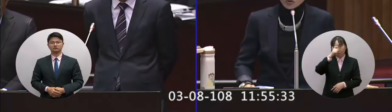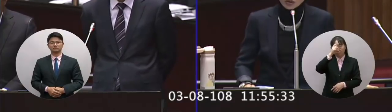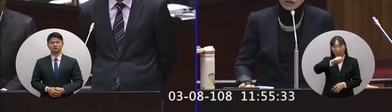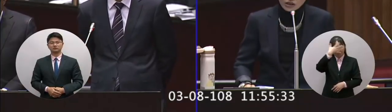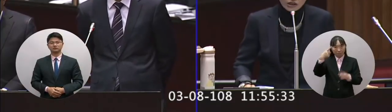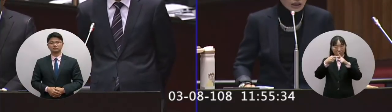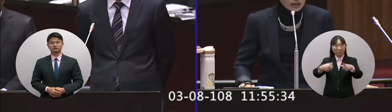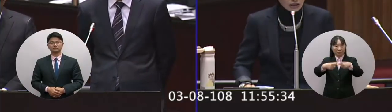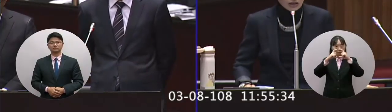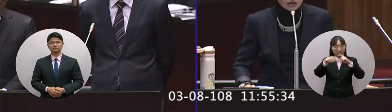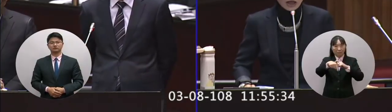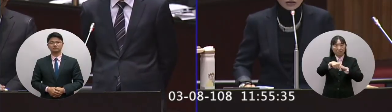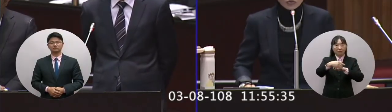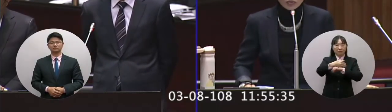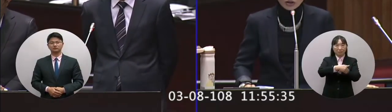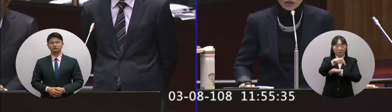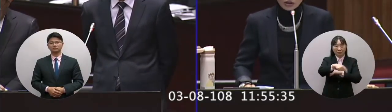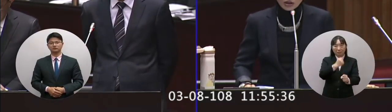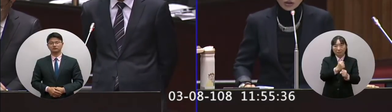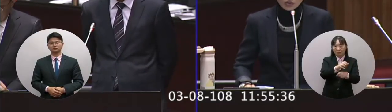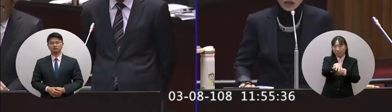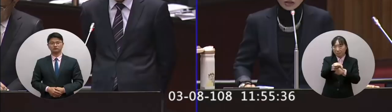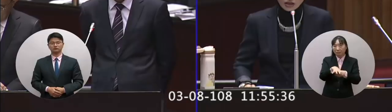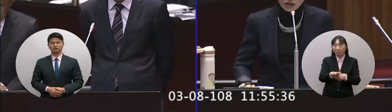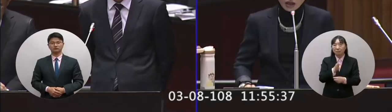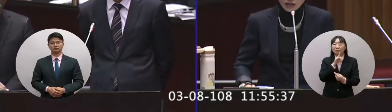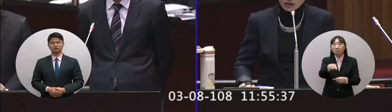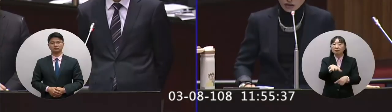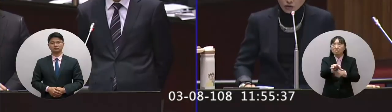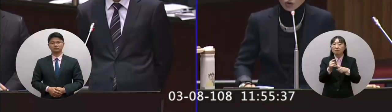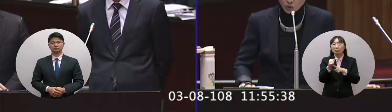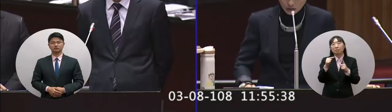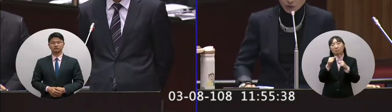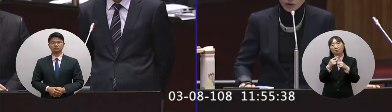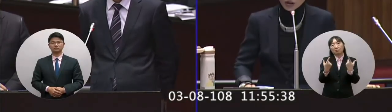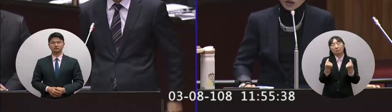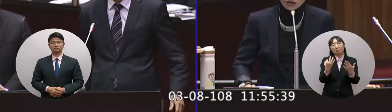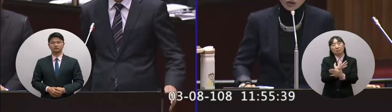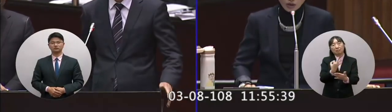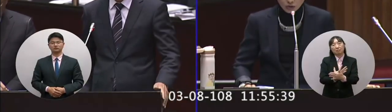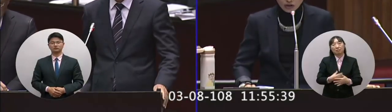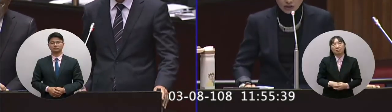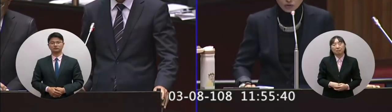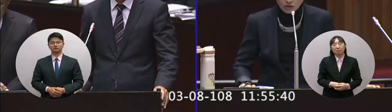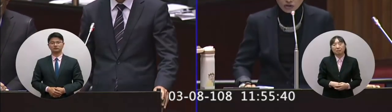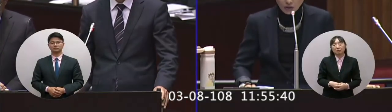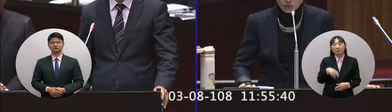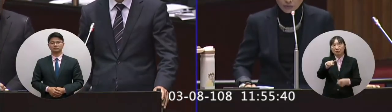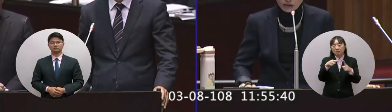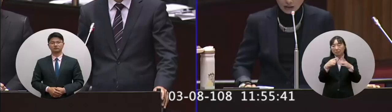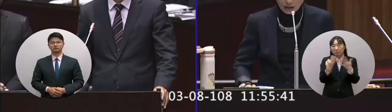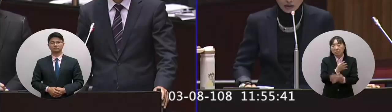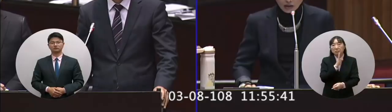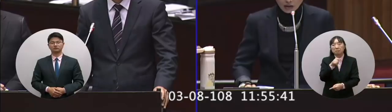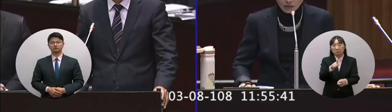乡从农，但是即使这样子，我们的这农业人力还是严重短缺，这个短缺的程度是超